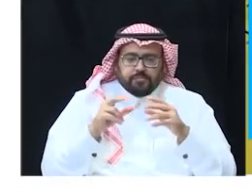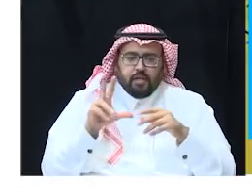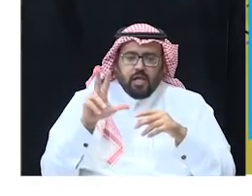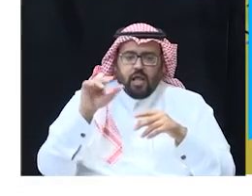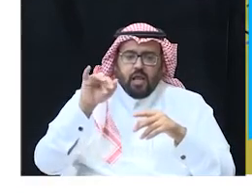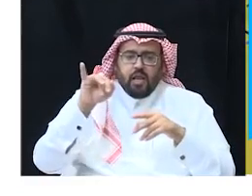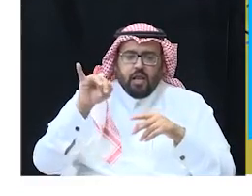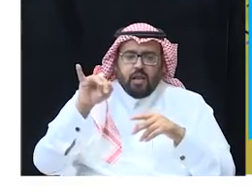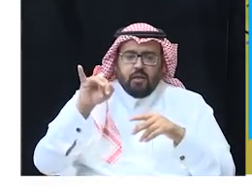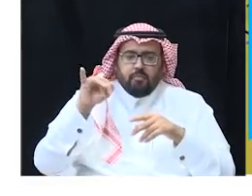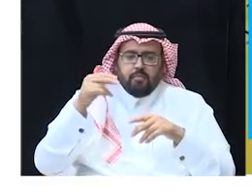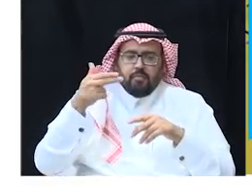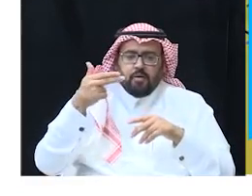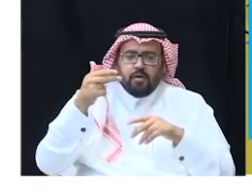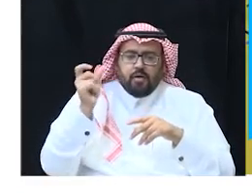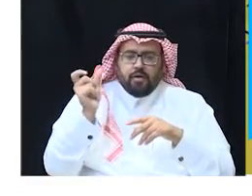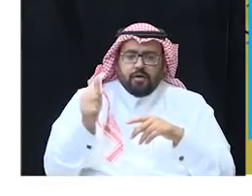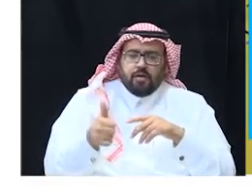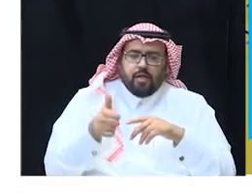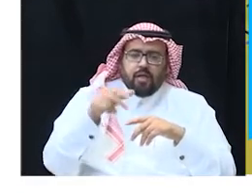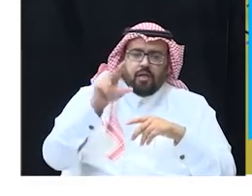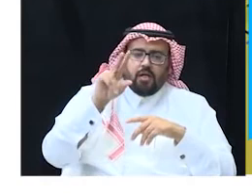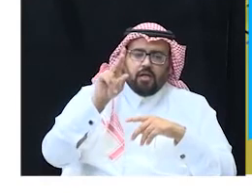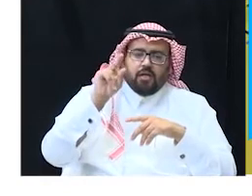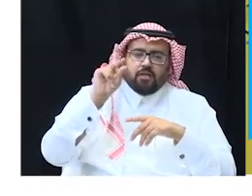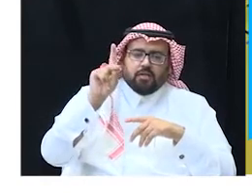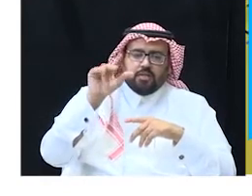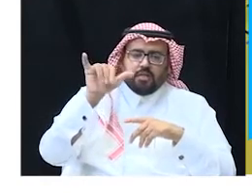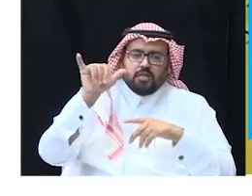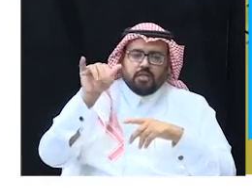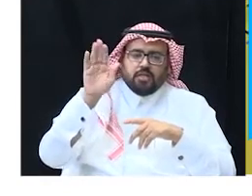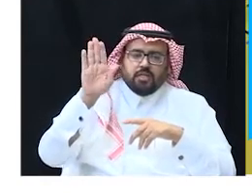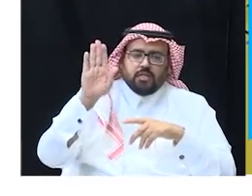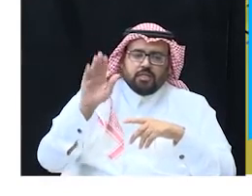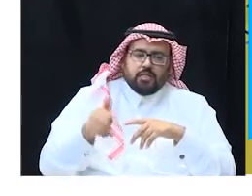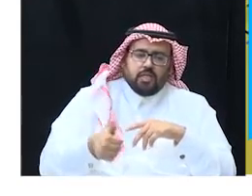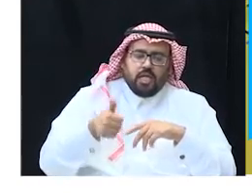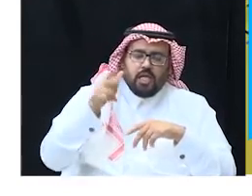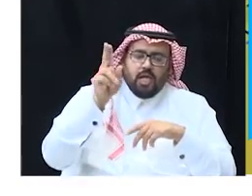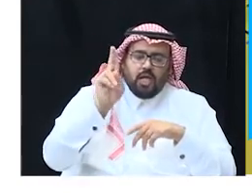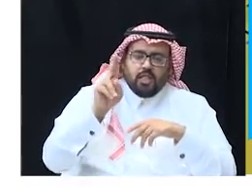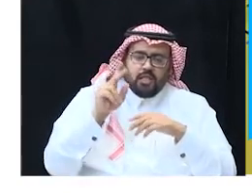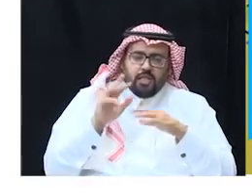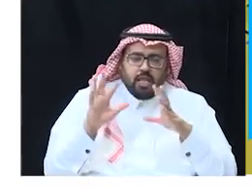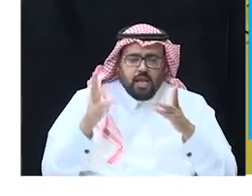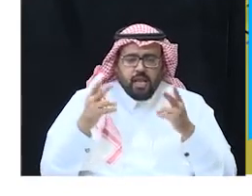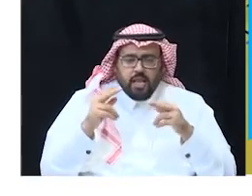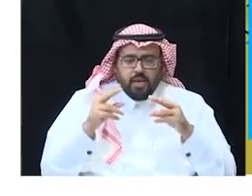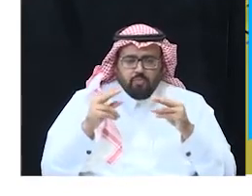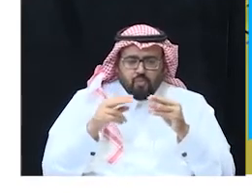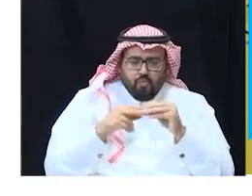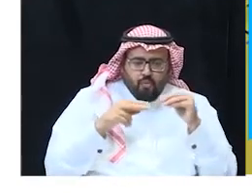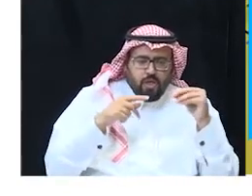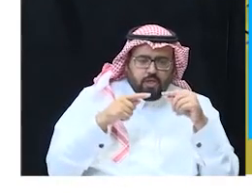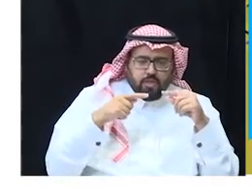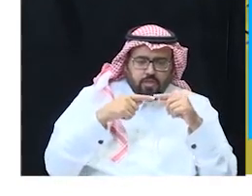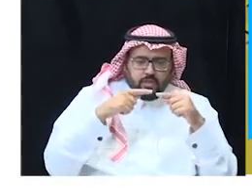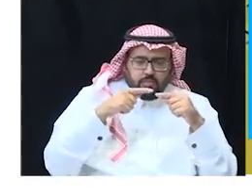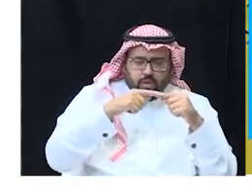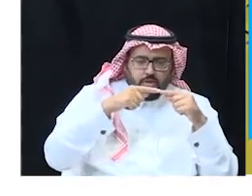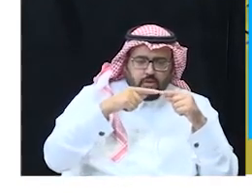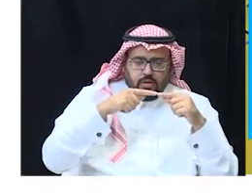الدرس الثاني عندنا المغناطيسات. المغناطيسات، انظر وأتساءل لماذا